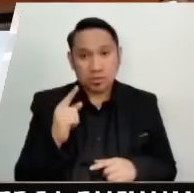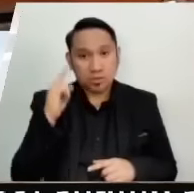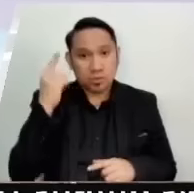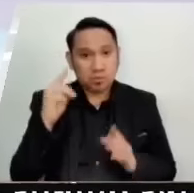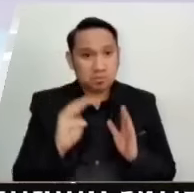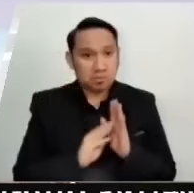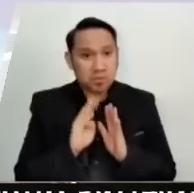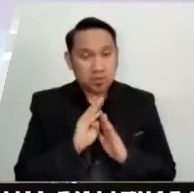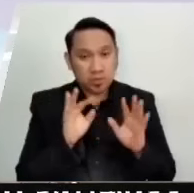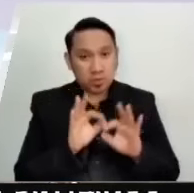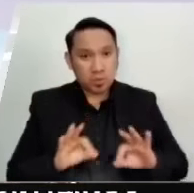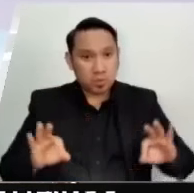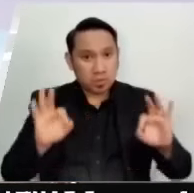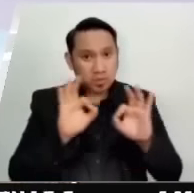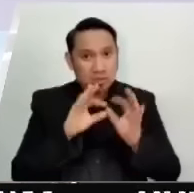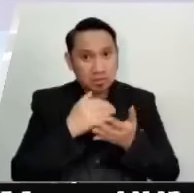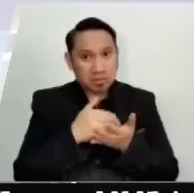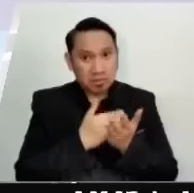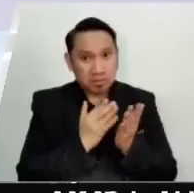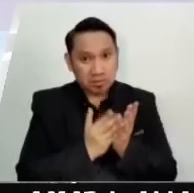ng pondo ang